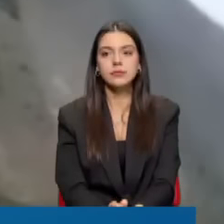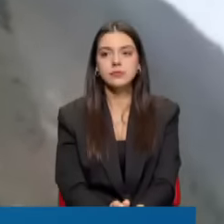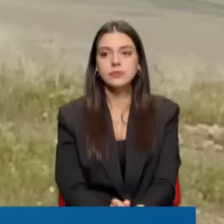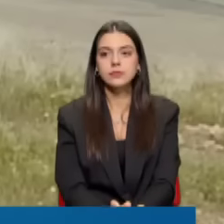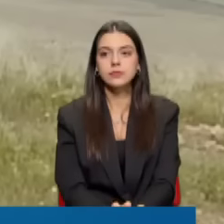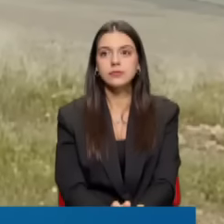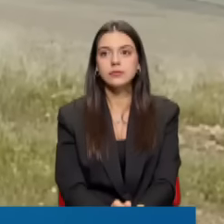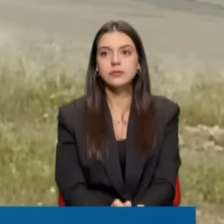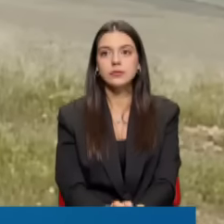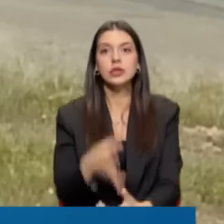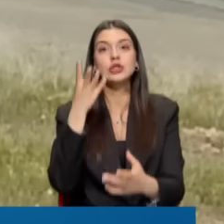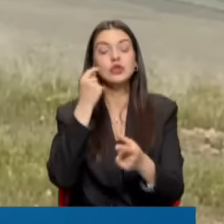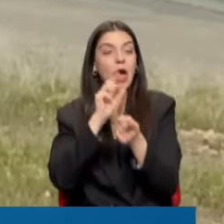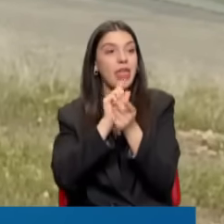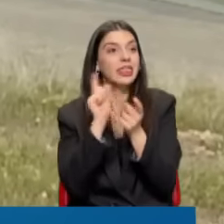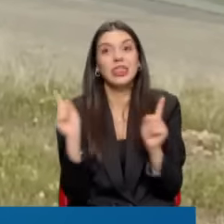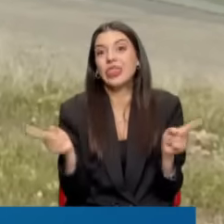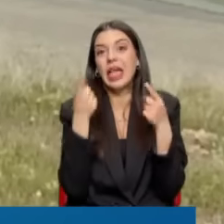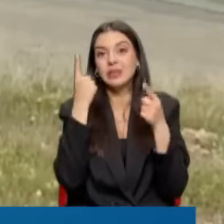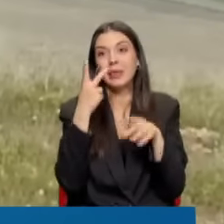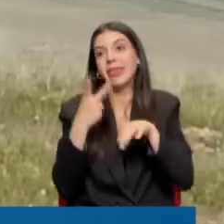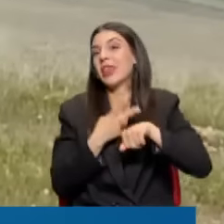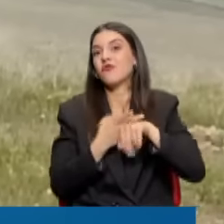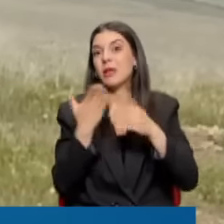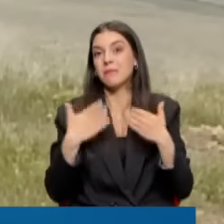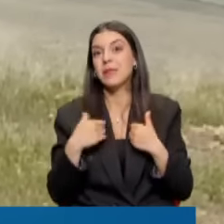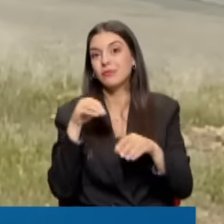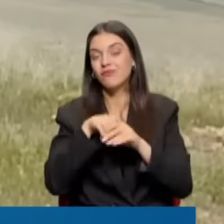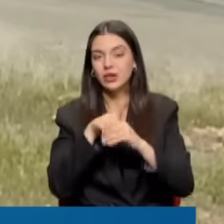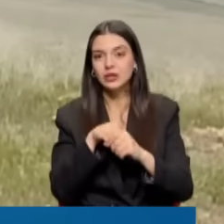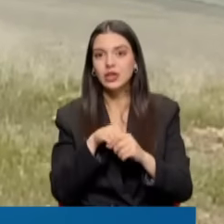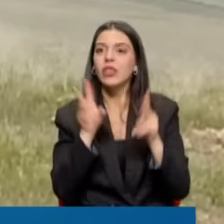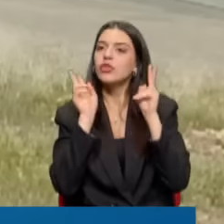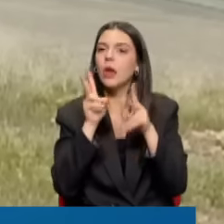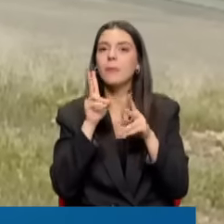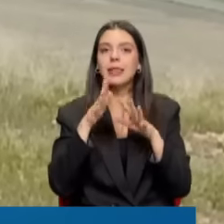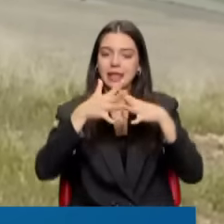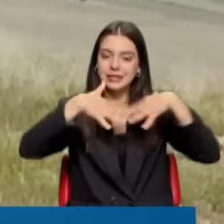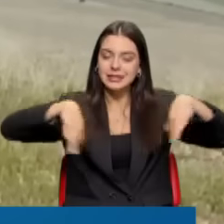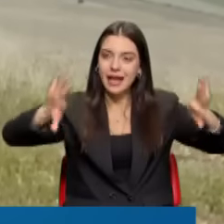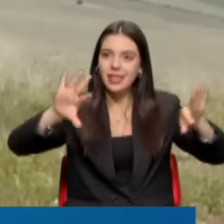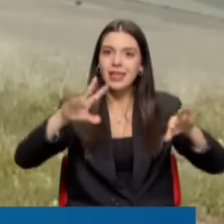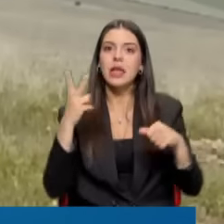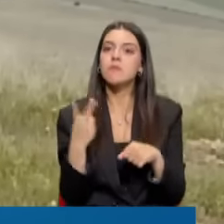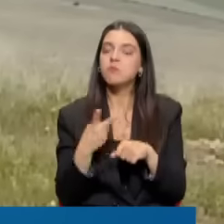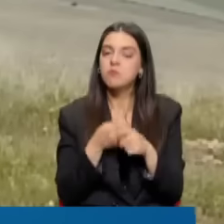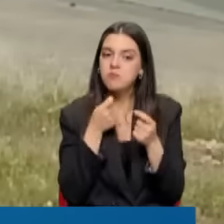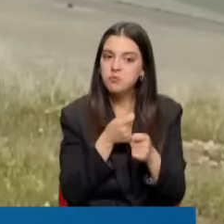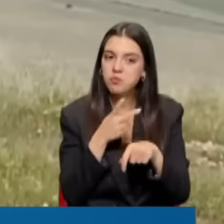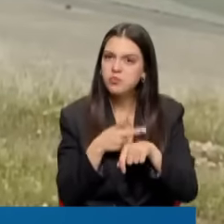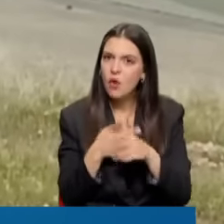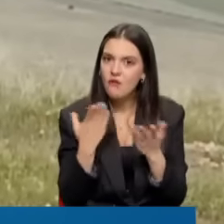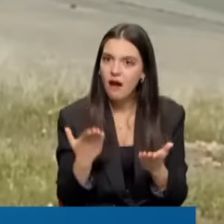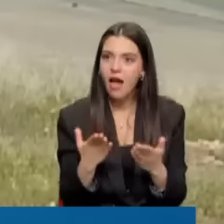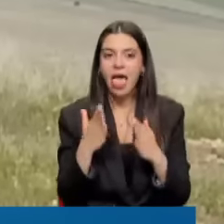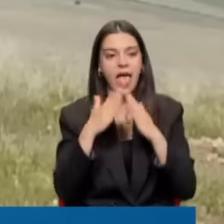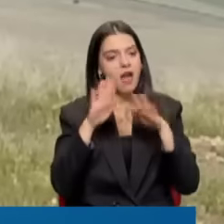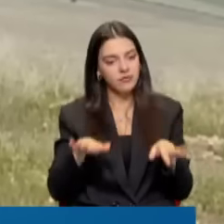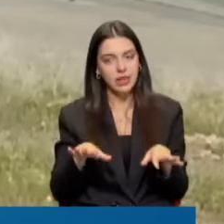çok değişik bir deneyimdi açıkçası benim için Eee Normalde sahnede provada Ne bileyim